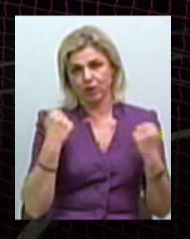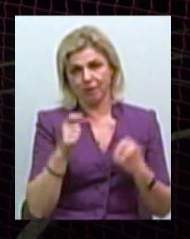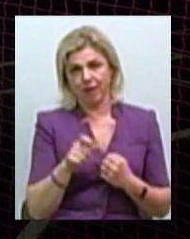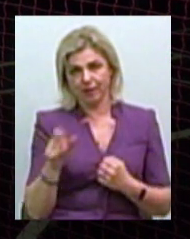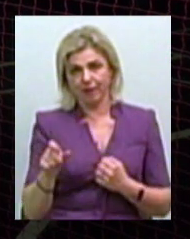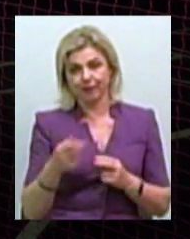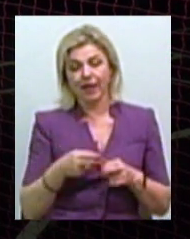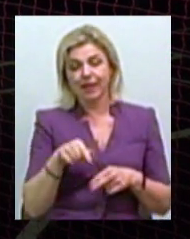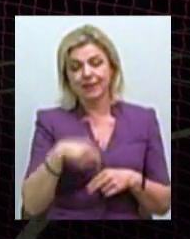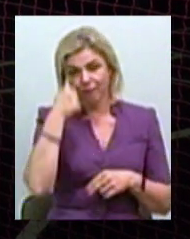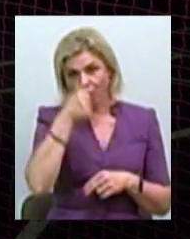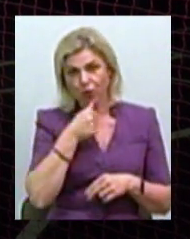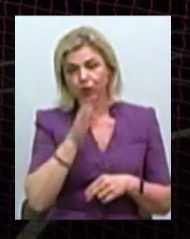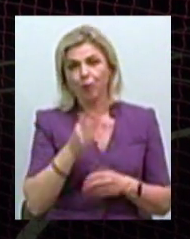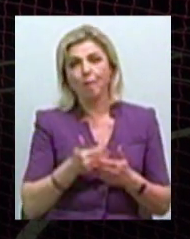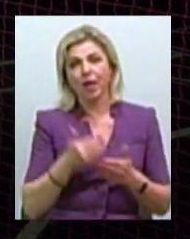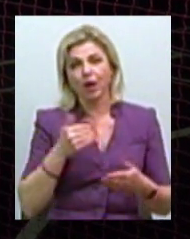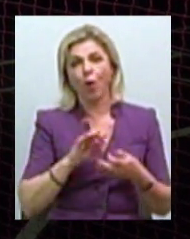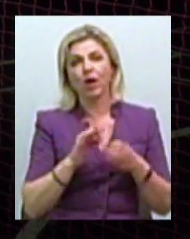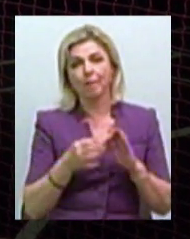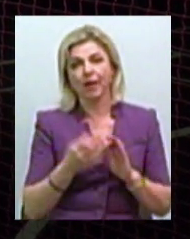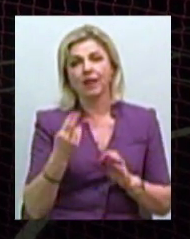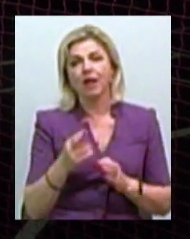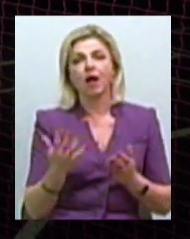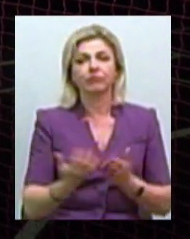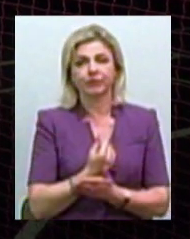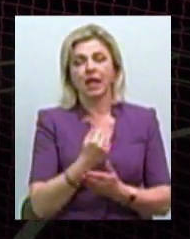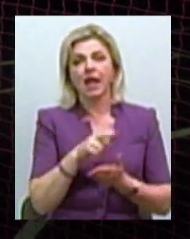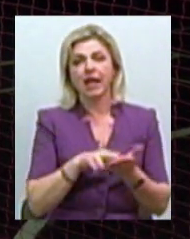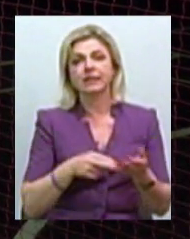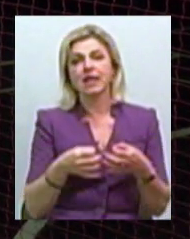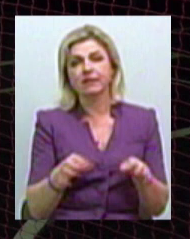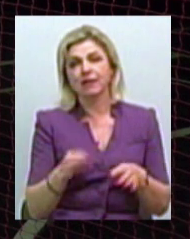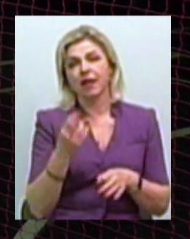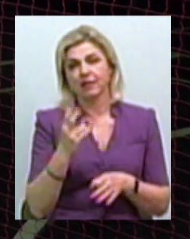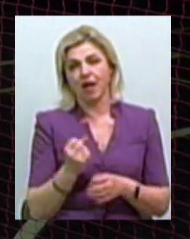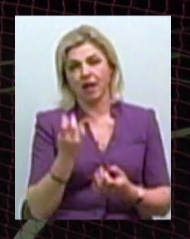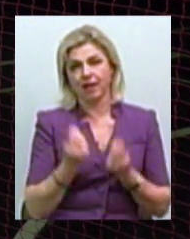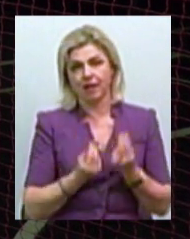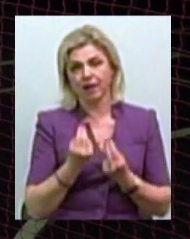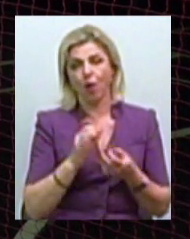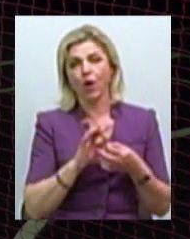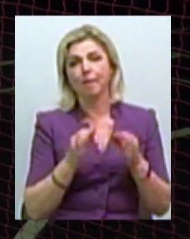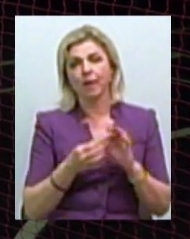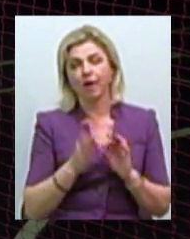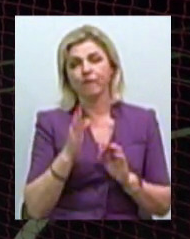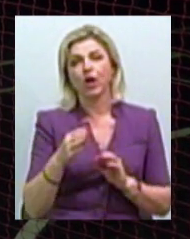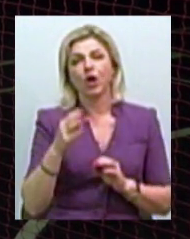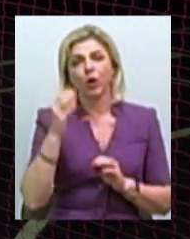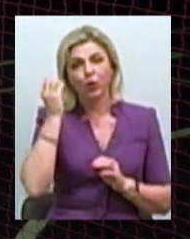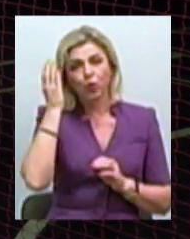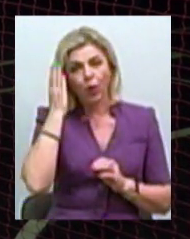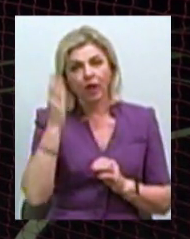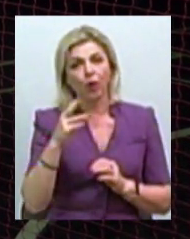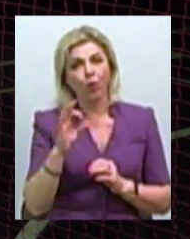буде передолімпійський для завоювання ліцензії на ігри Олімпіади в Токіо. І